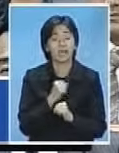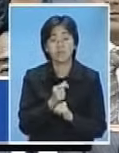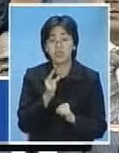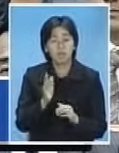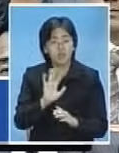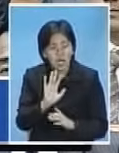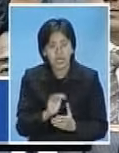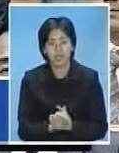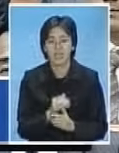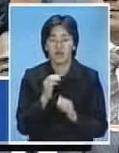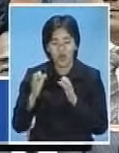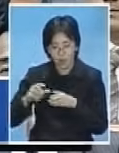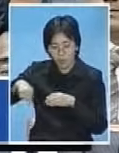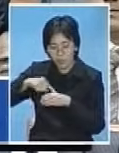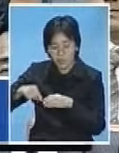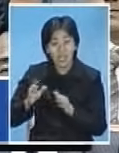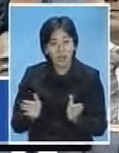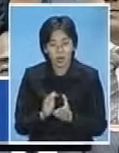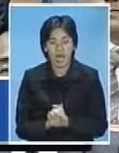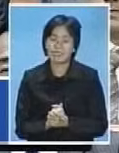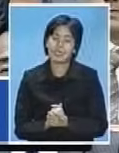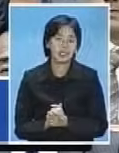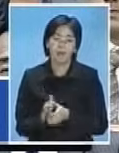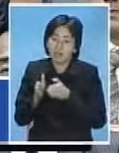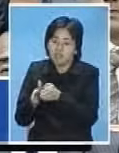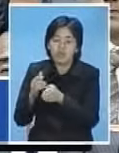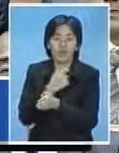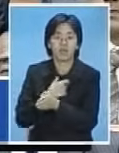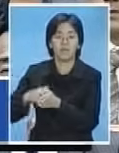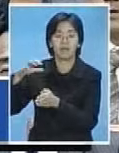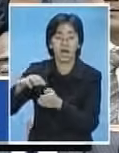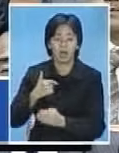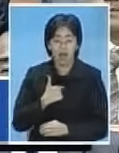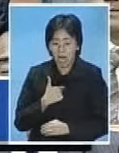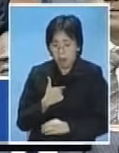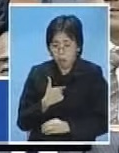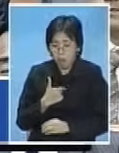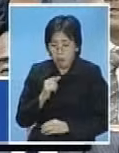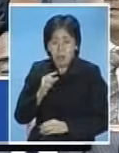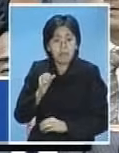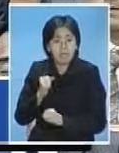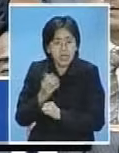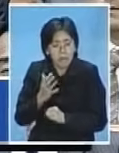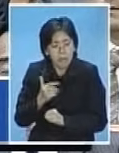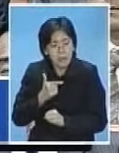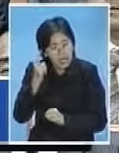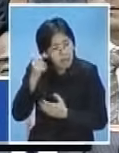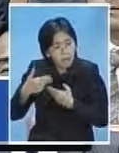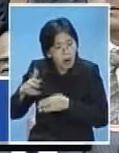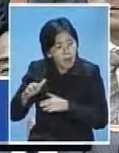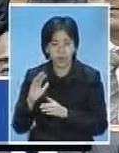านไปละเมิดแล้วเราไม่กล้าทำอะไรอย่างนี้ก็จะมีปัญหาก็กราบเรียนเป็นข้อสังเกตไว้ในตอนต้น